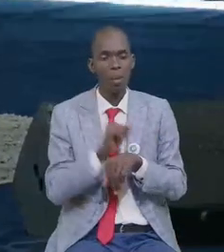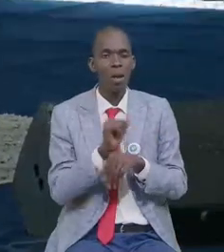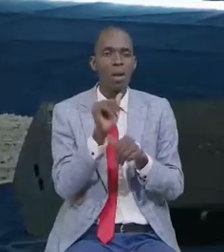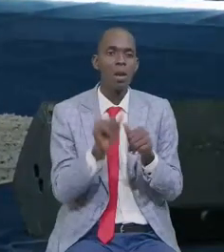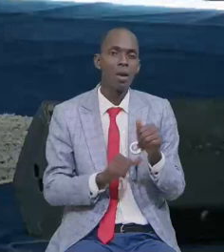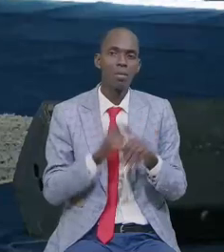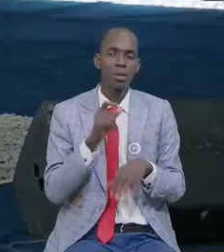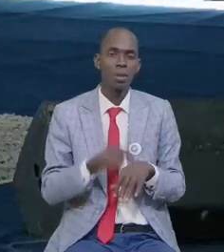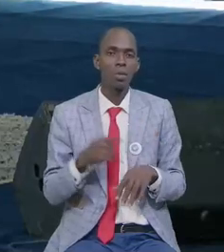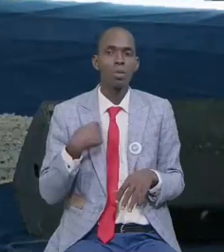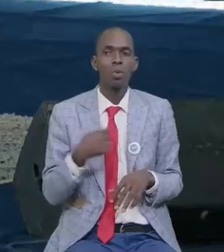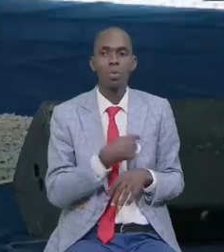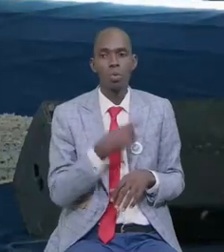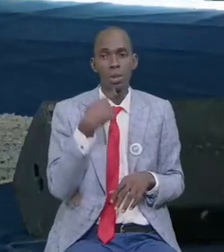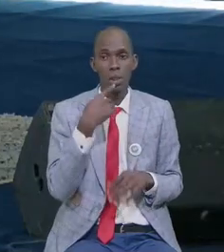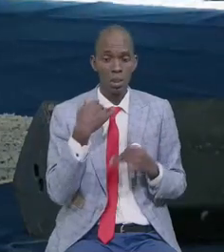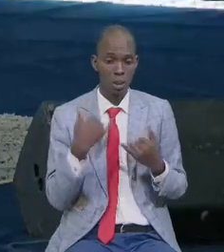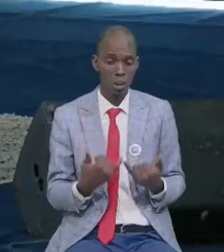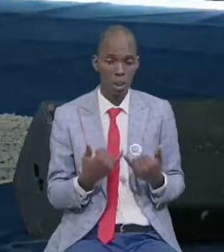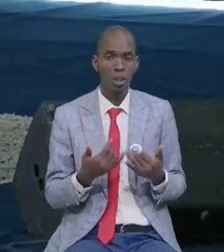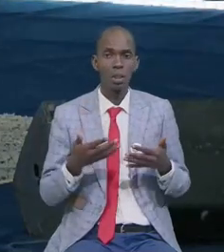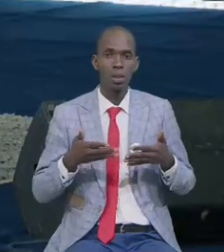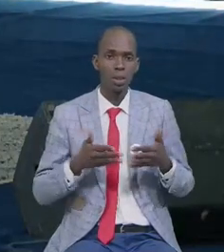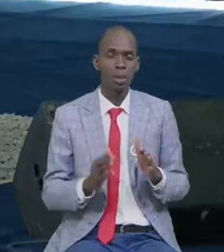nous disons, maintenant, prions,